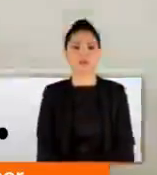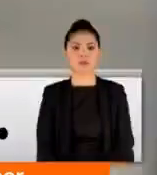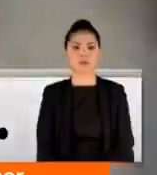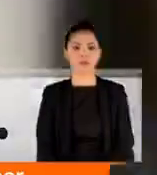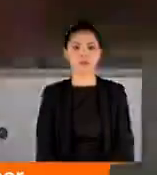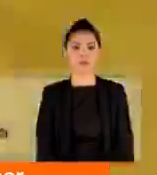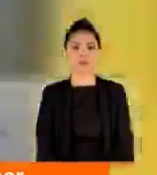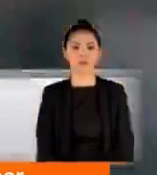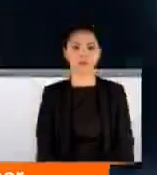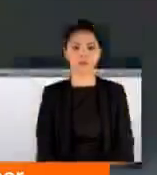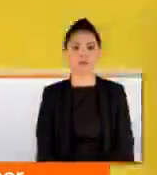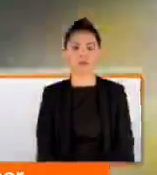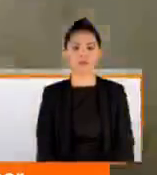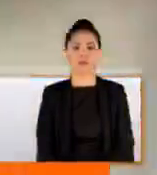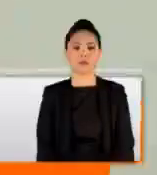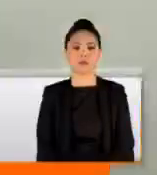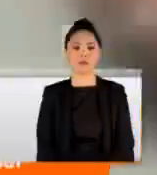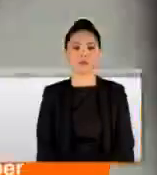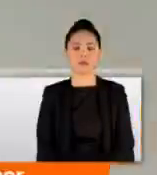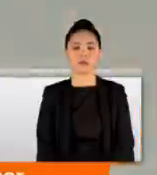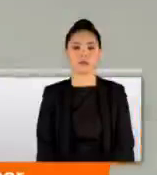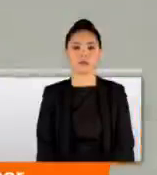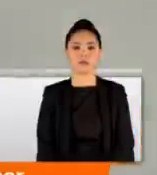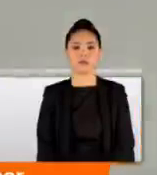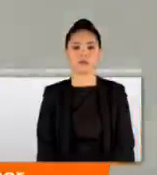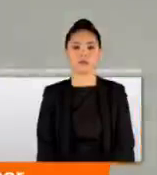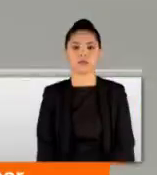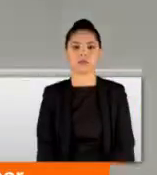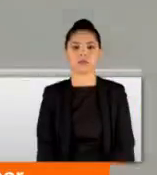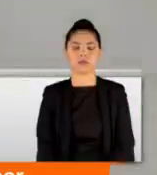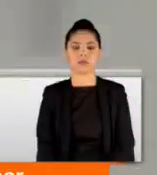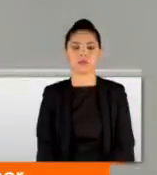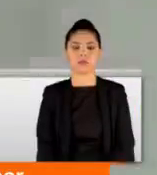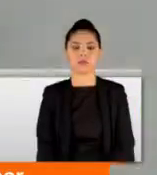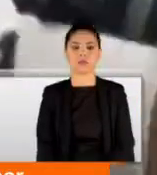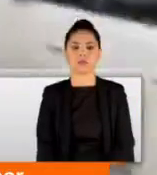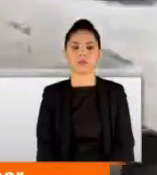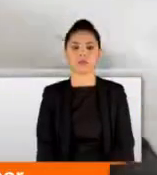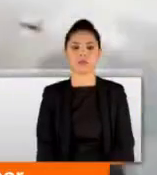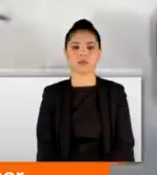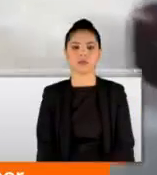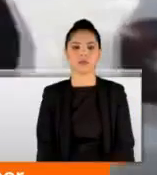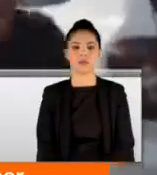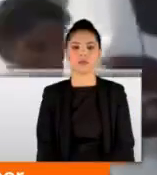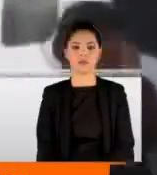Oo, deniz su bu tarafa geliyor. Su, baksana karada, karada. Raziye kaç. Kaç.